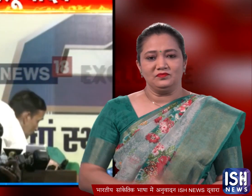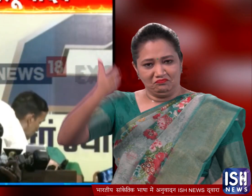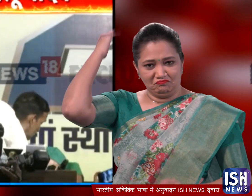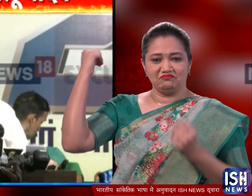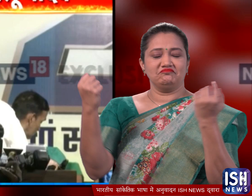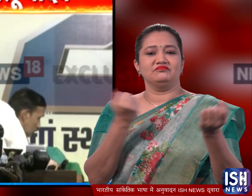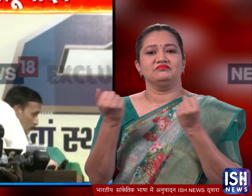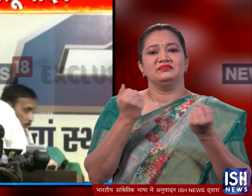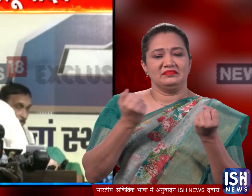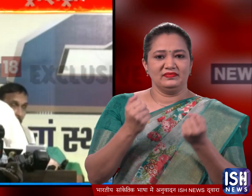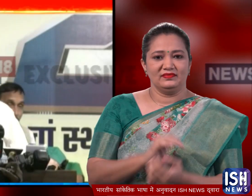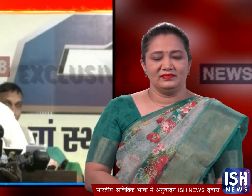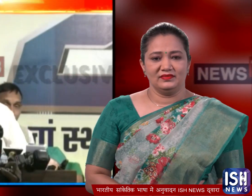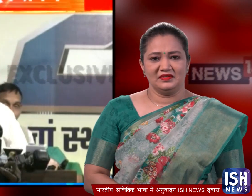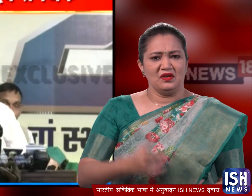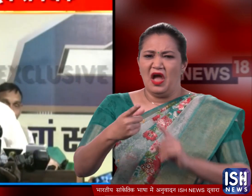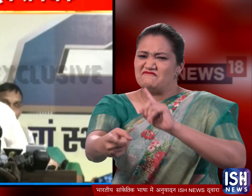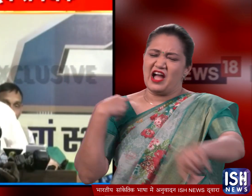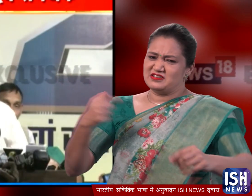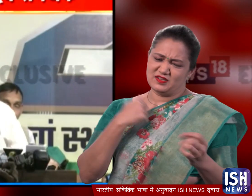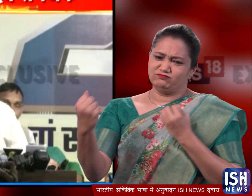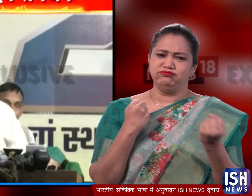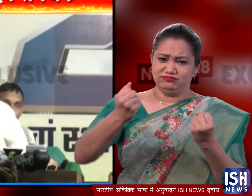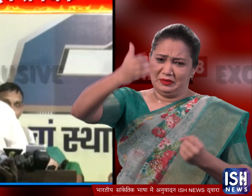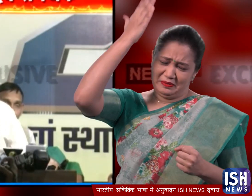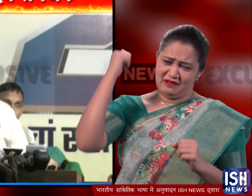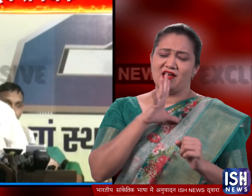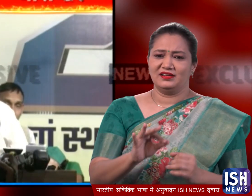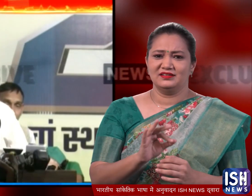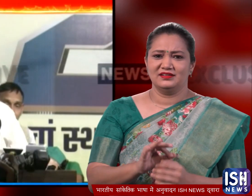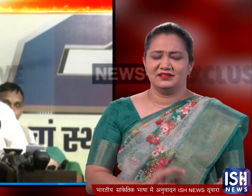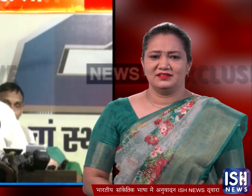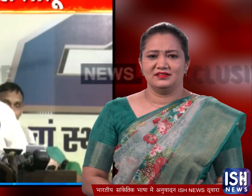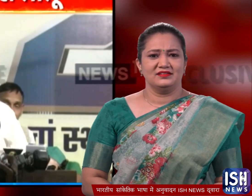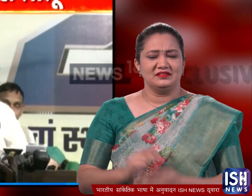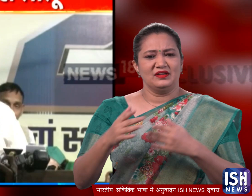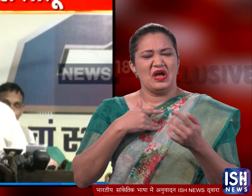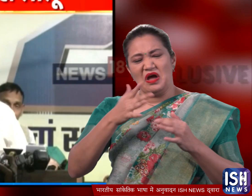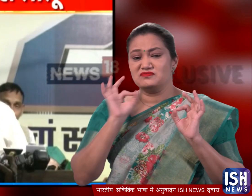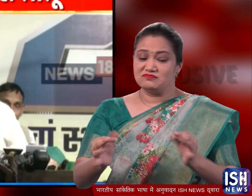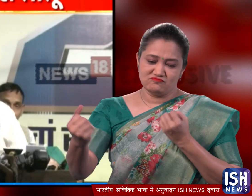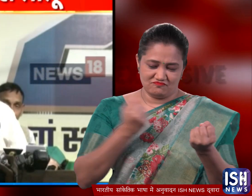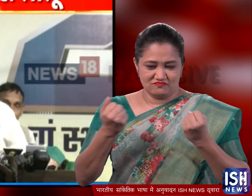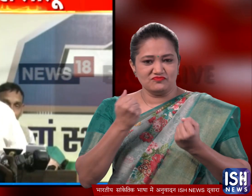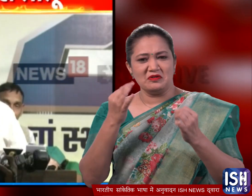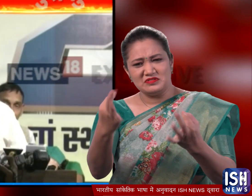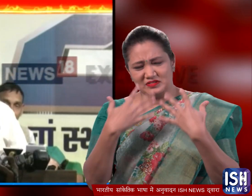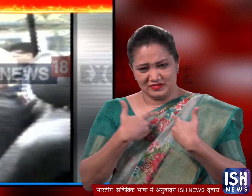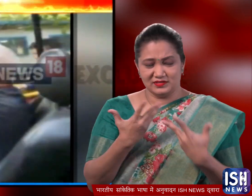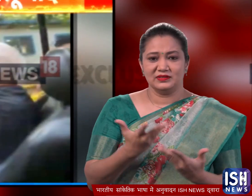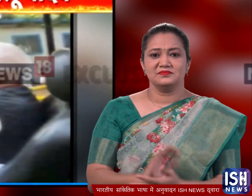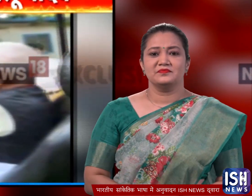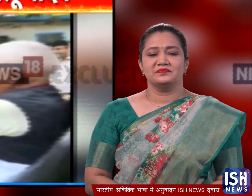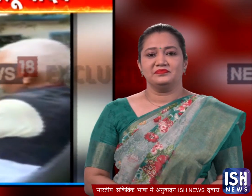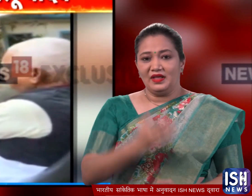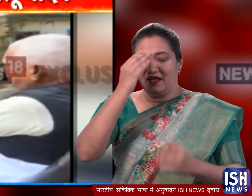थे और काफी तेज चलाते थे तो कर्पूरी जी बोलते थे बहुत अच्छा आप ड्राइव करते हैं।